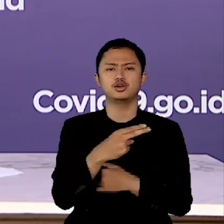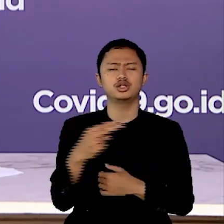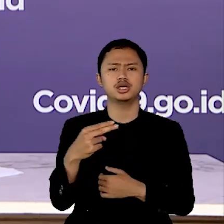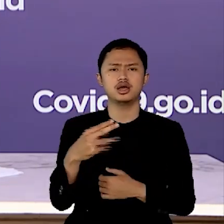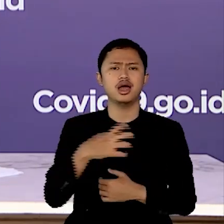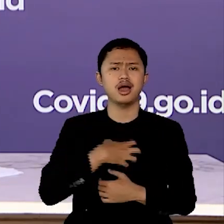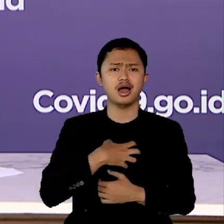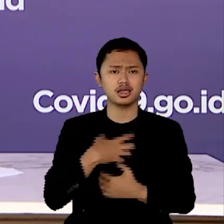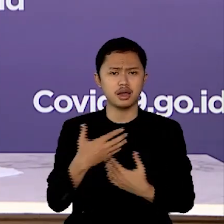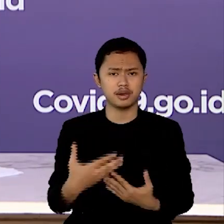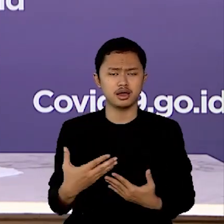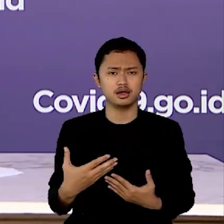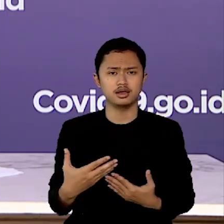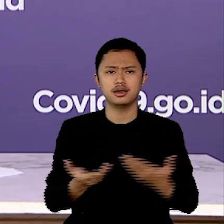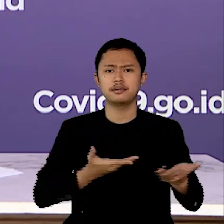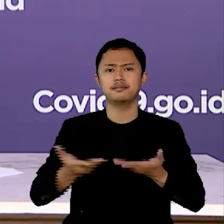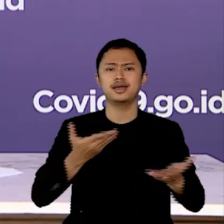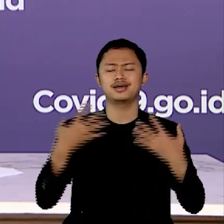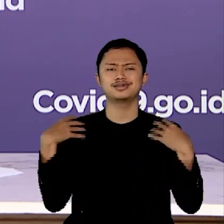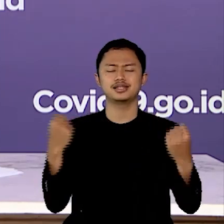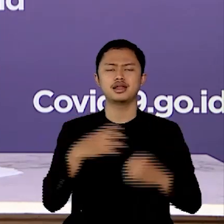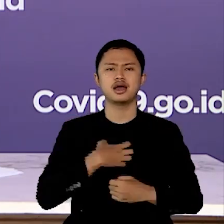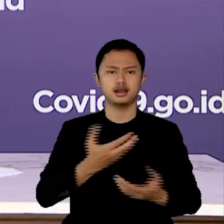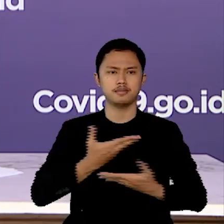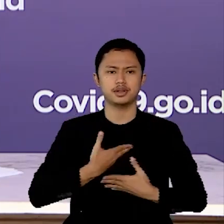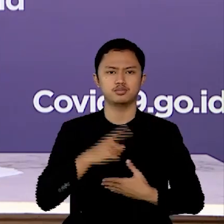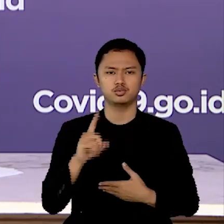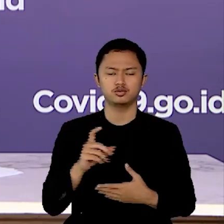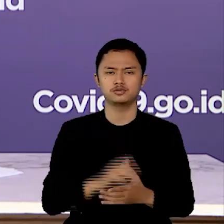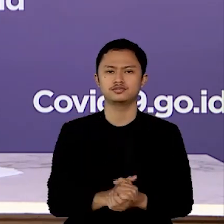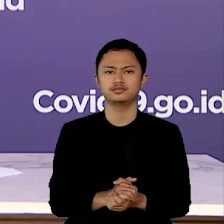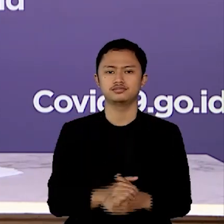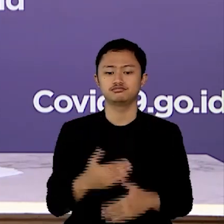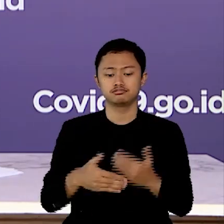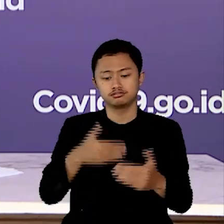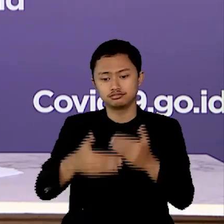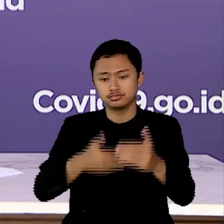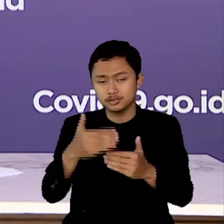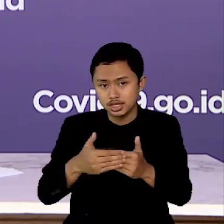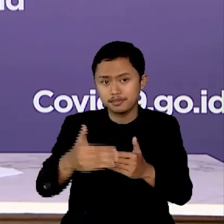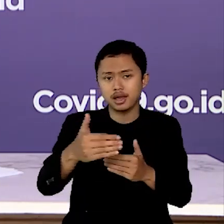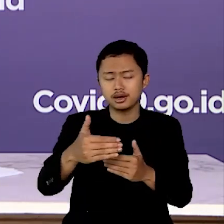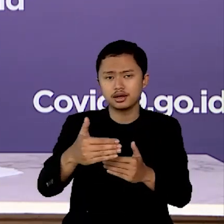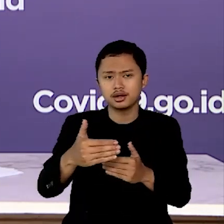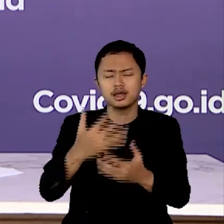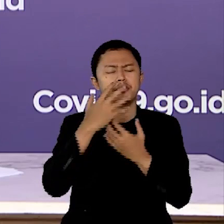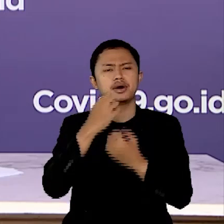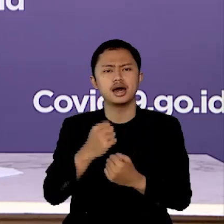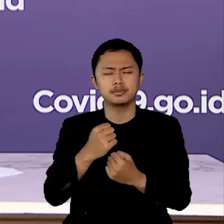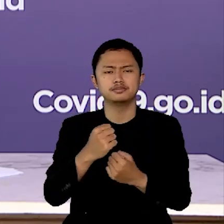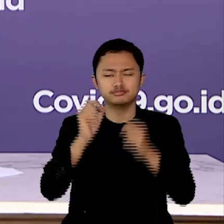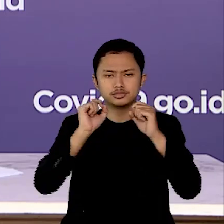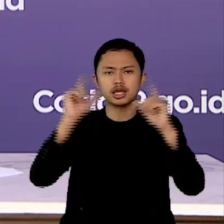Indonesia berhak atas hak mendapatkan pelayanan kesehatan diharapkan kedepannya dengan semakin sadarnya